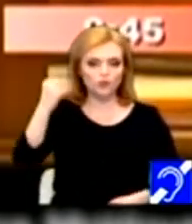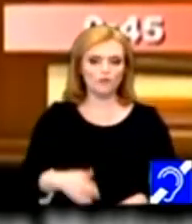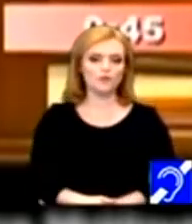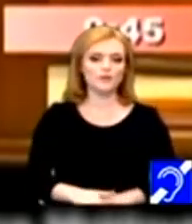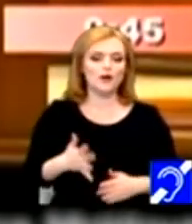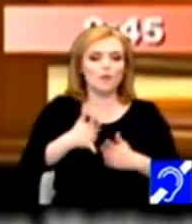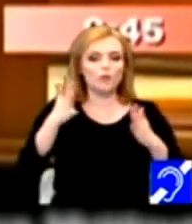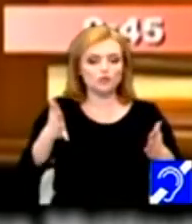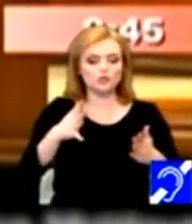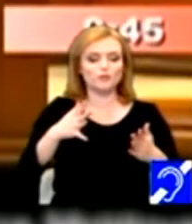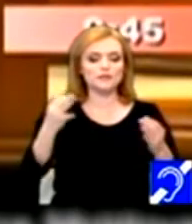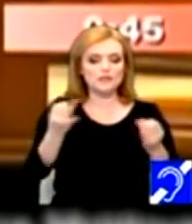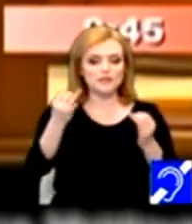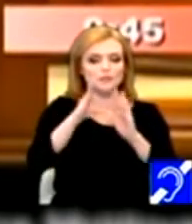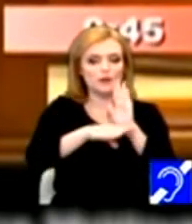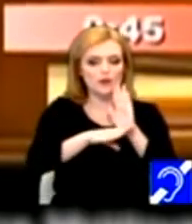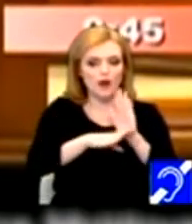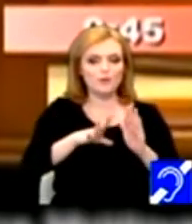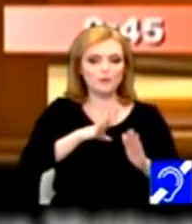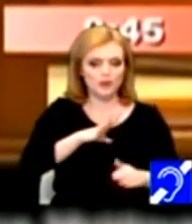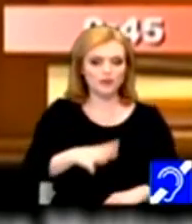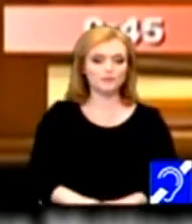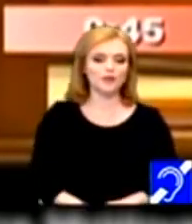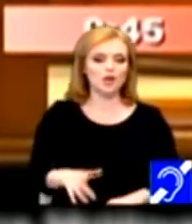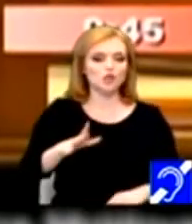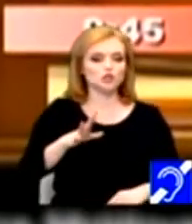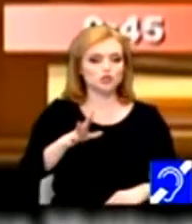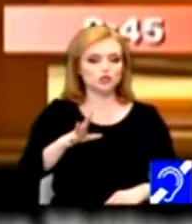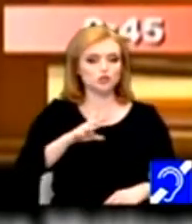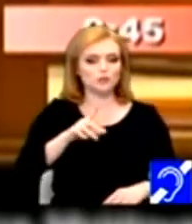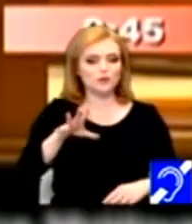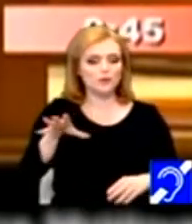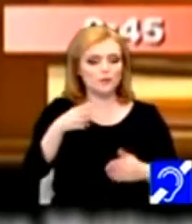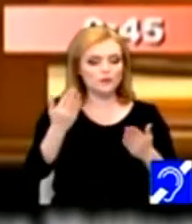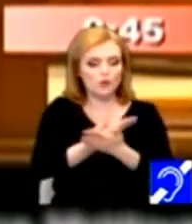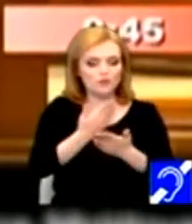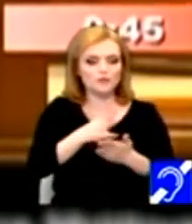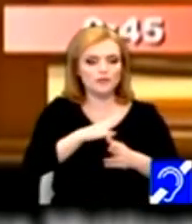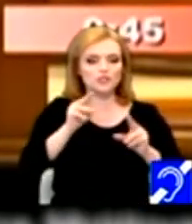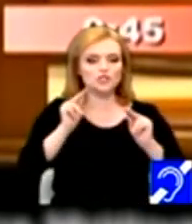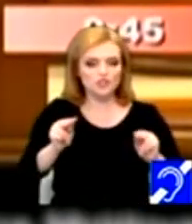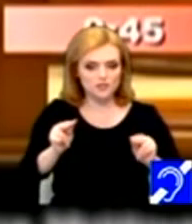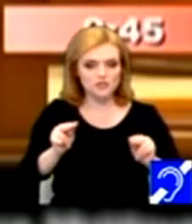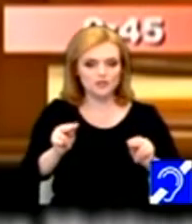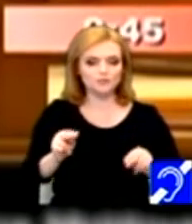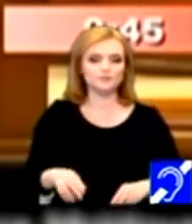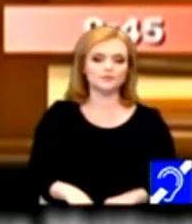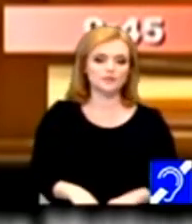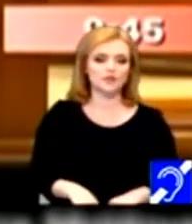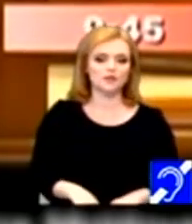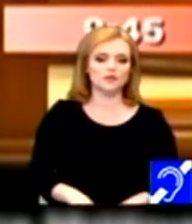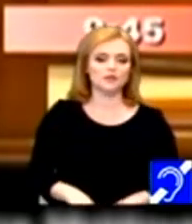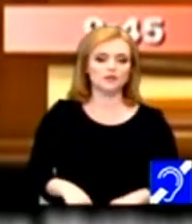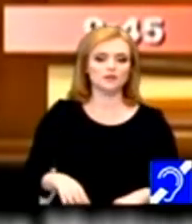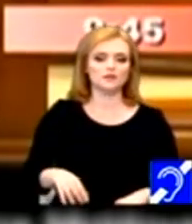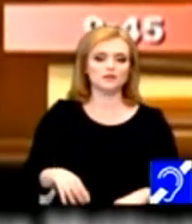acolo, pentru că aceste organe mass media sunt strategice pentru toate campaniile electorale și